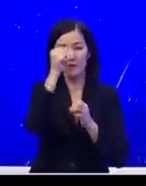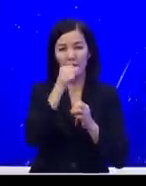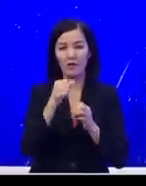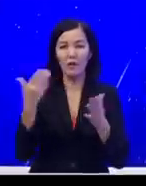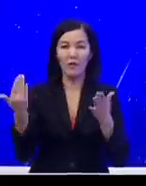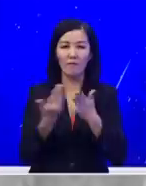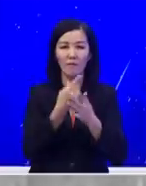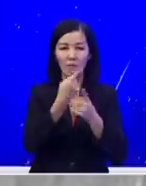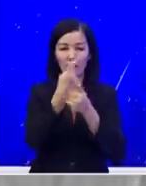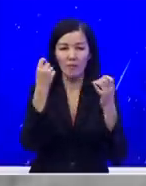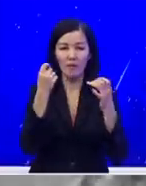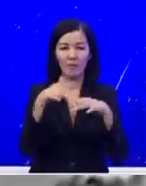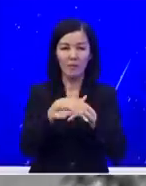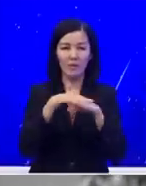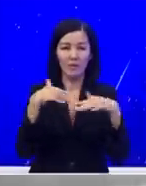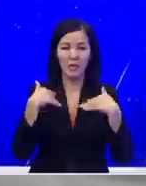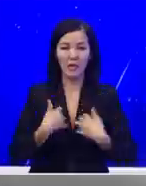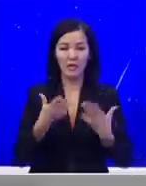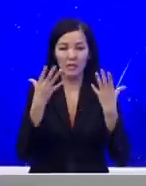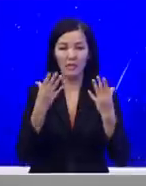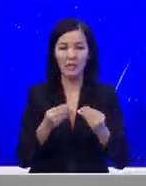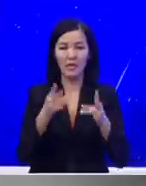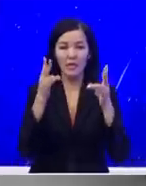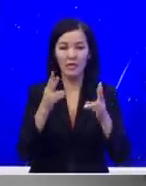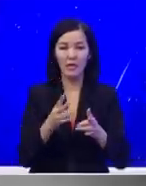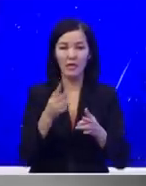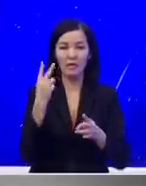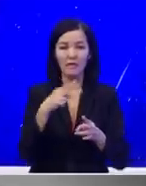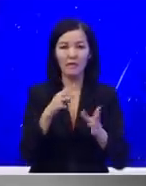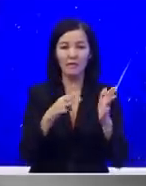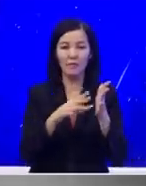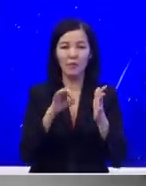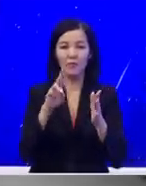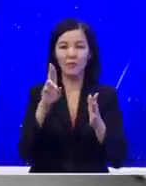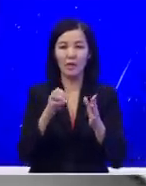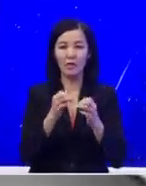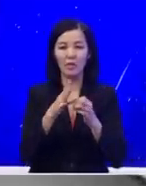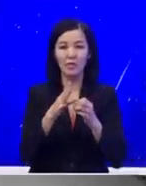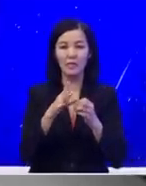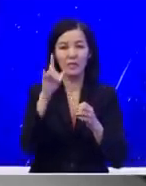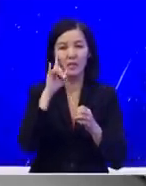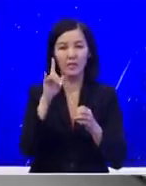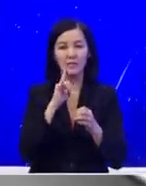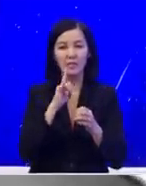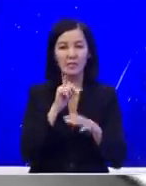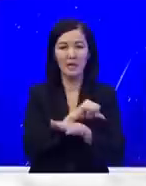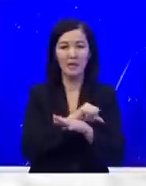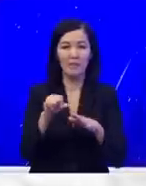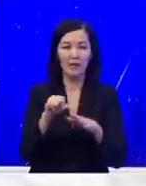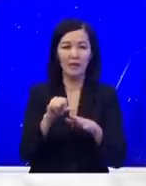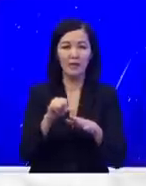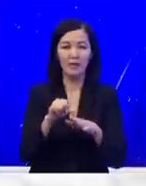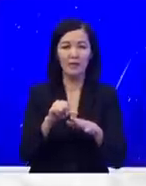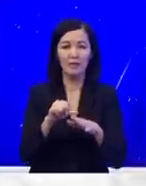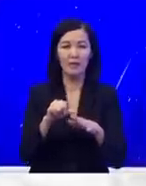вновь объявлен общенациональный траур. Причиной стала трагическая гибель 28 мая 14 казахстанских пограничников и егеря на